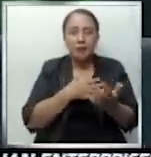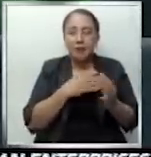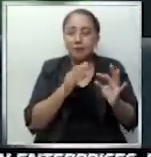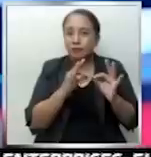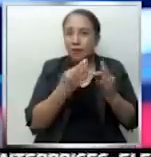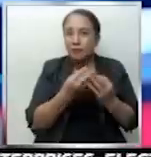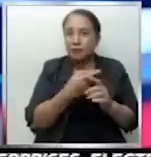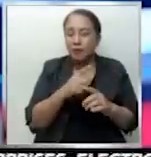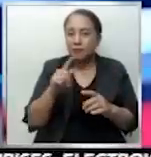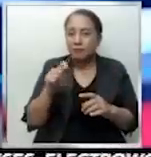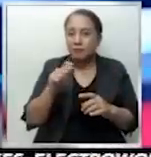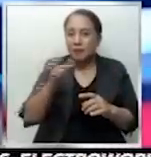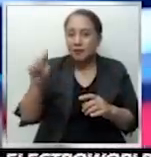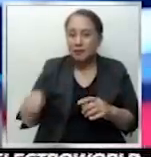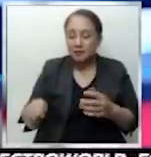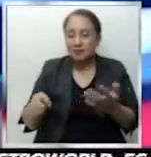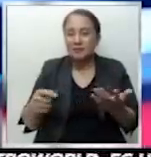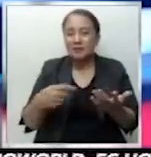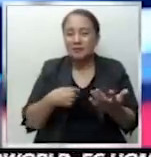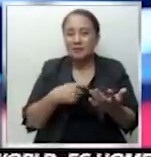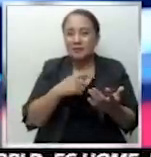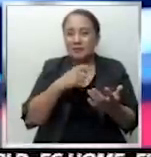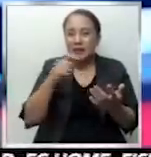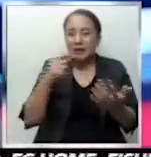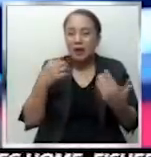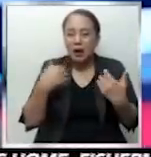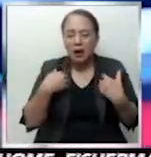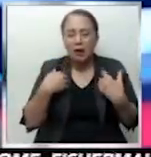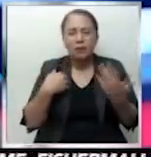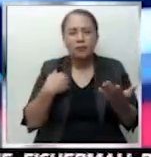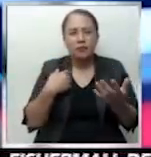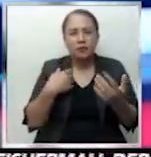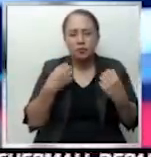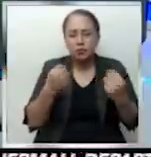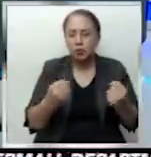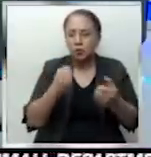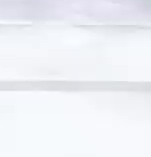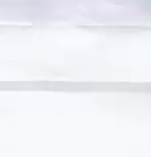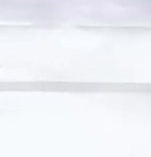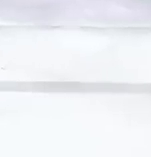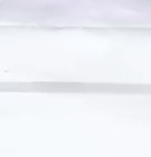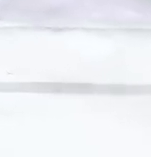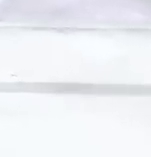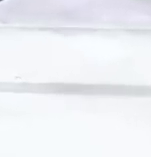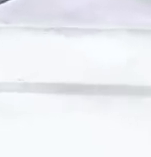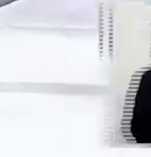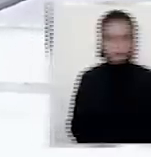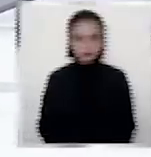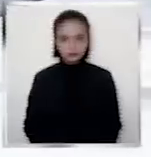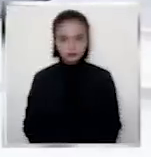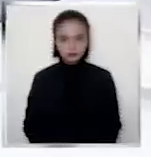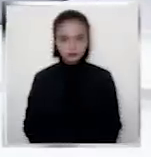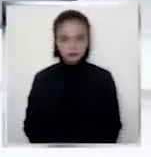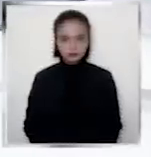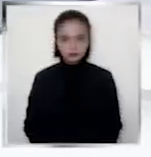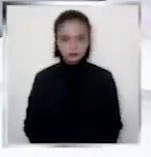You know, don't mess with Texas. I mean, if you've got a strong alliance, it's like, don't mess with us. Pinagkaguluhan ng mga residente ang isang kotse